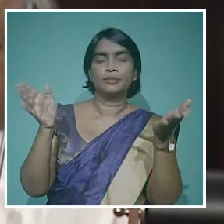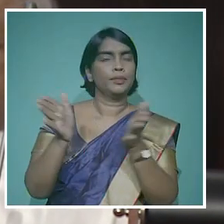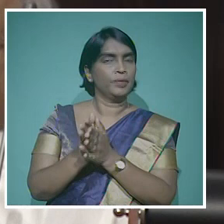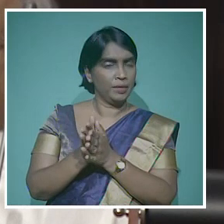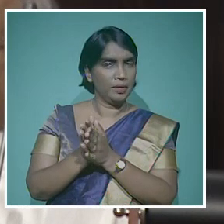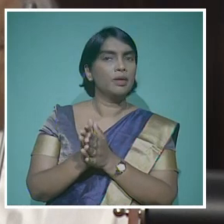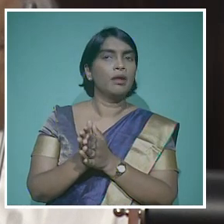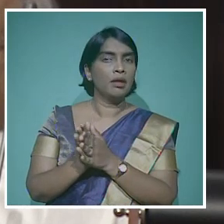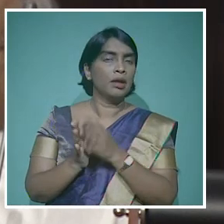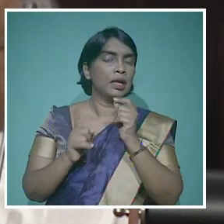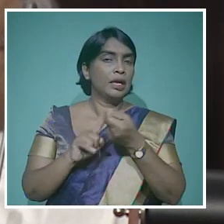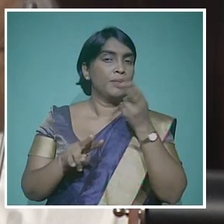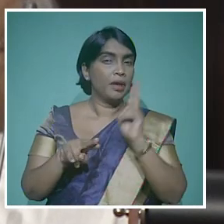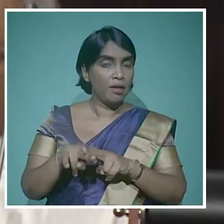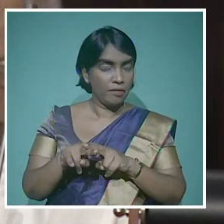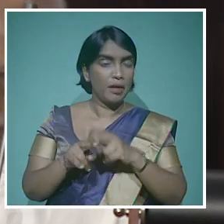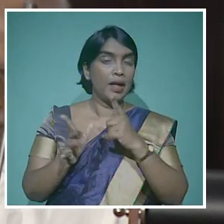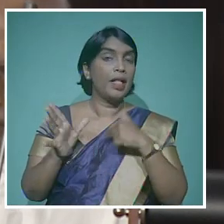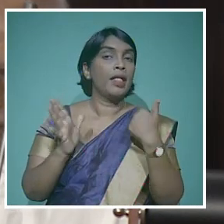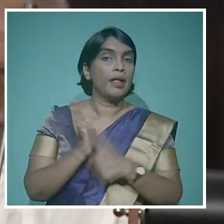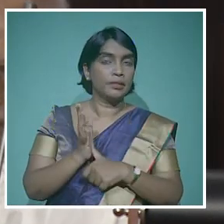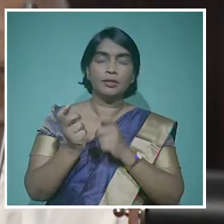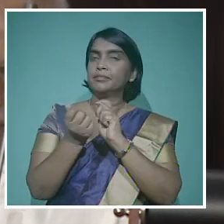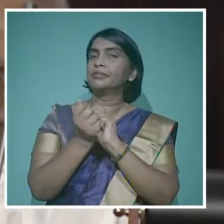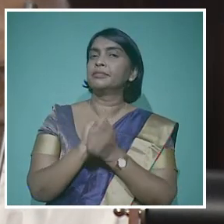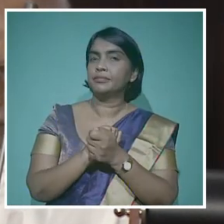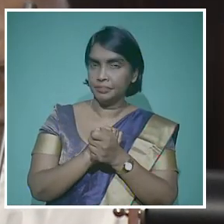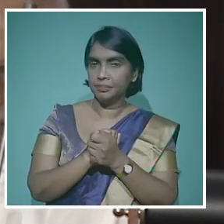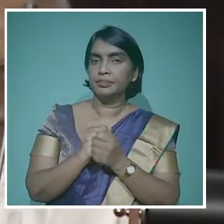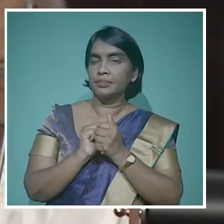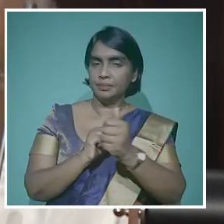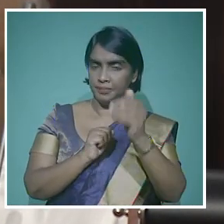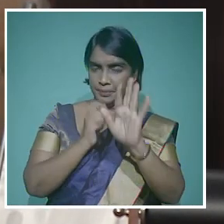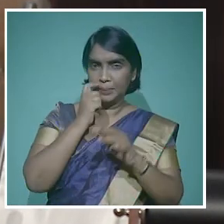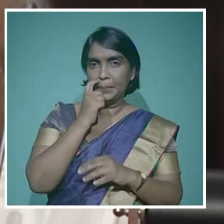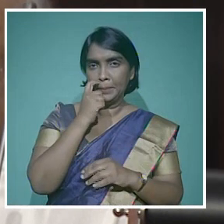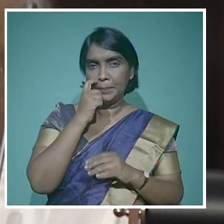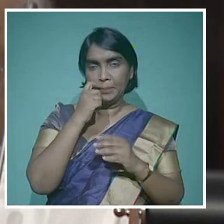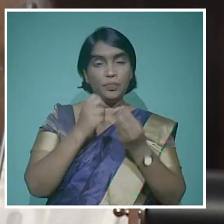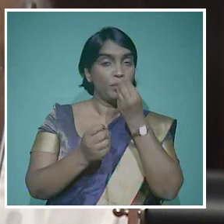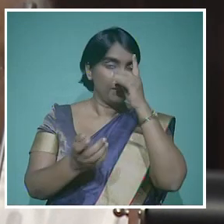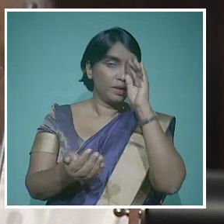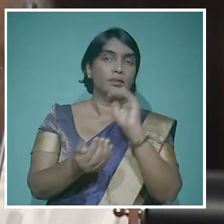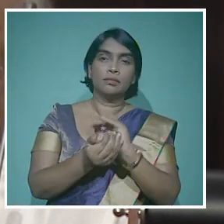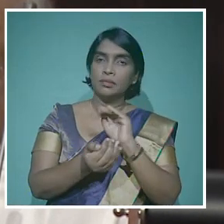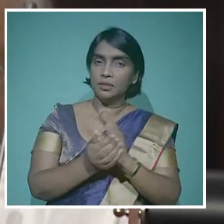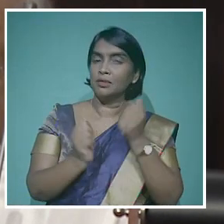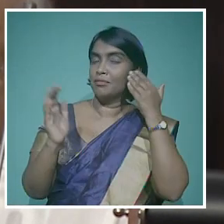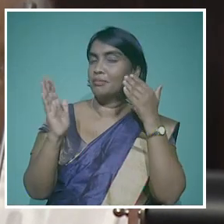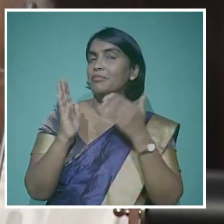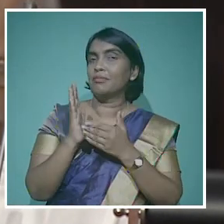පරිදි සේවක භාර අරමුදල් පනත සංශෝධනය කිරීමට කටයුතු කරනවා. ආහාර සුරක්ෂිතභාවය